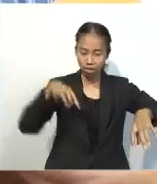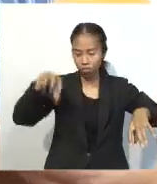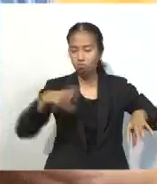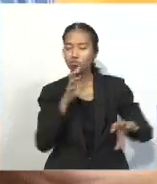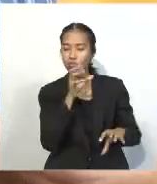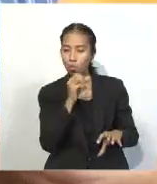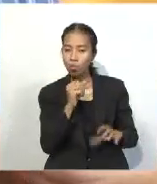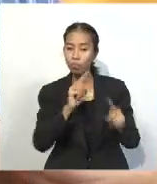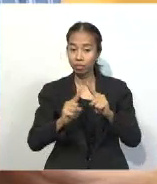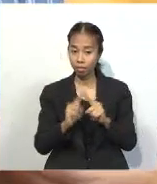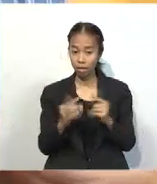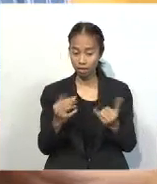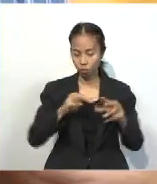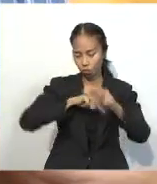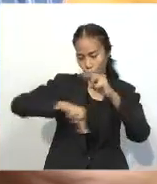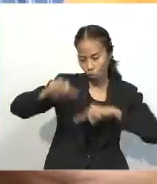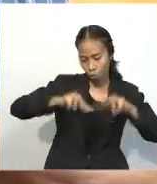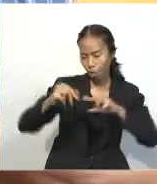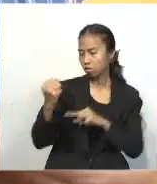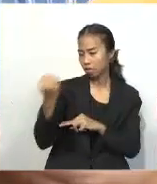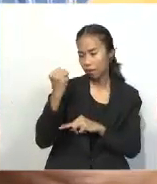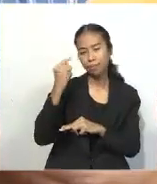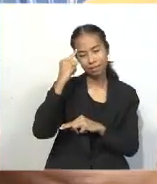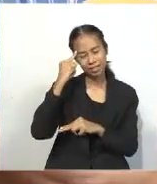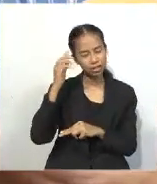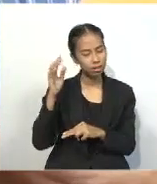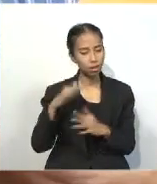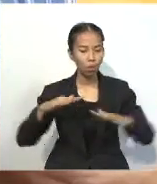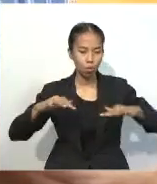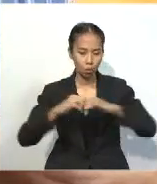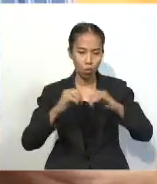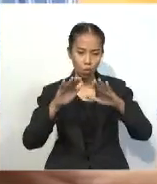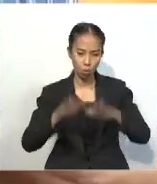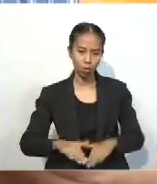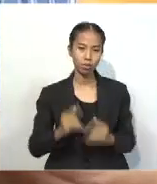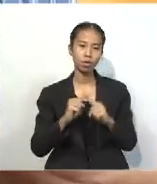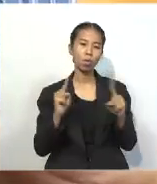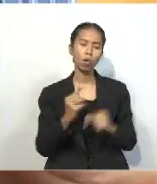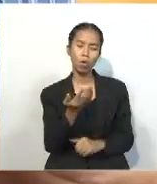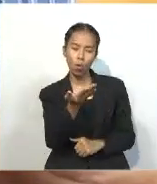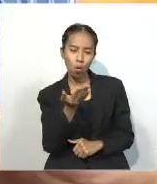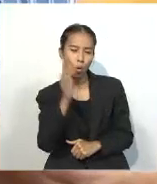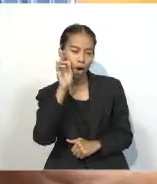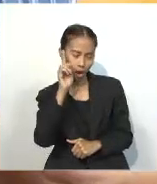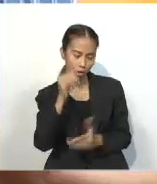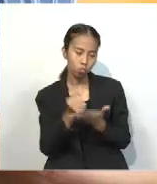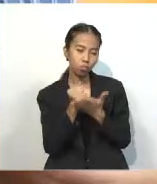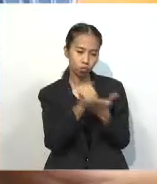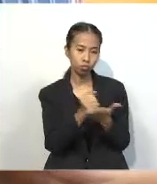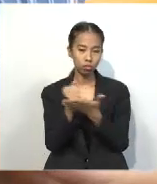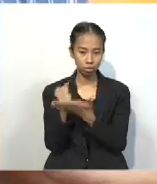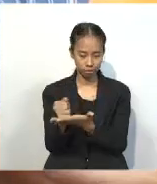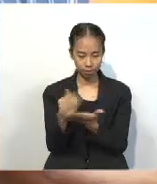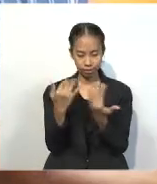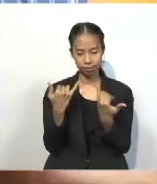โดยจะเพิ่มมาตรการให้เข้มงวดเชื่อว่าอุบัติเหตุจะลดลงแต่ขอความร่วมมือสื่อมวลชนให้ช่วยอย่างไรก็ตามมองว่ามาตร